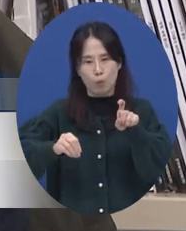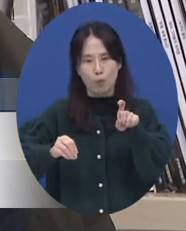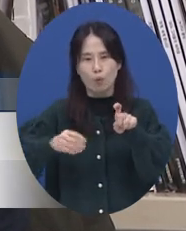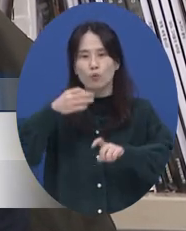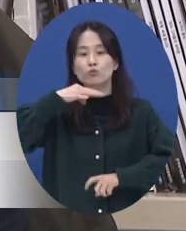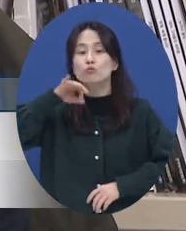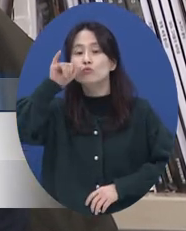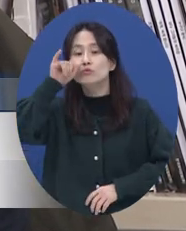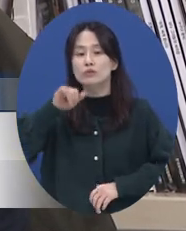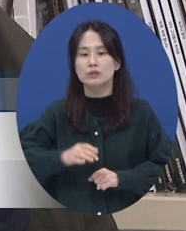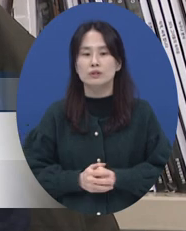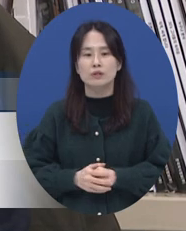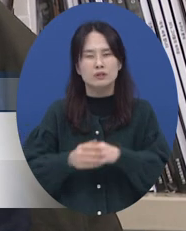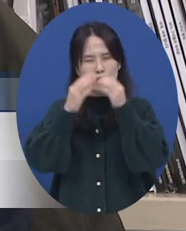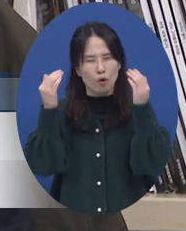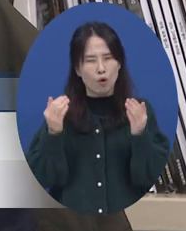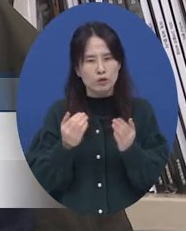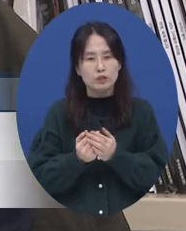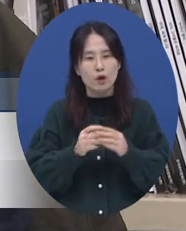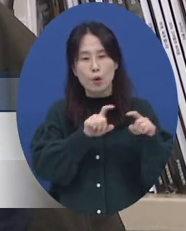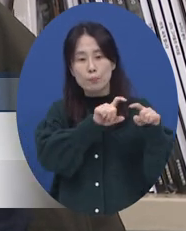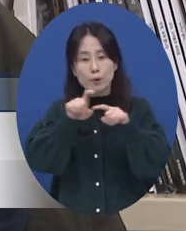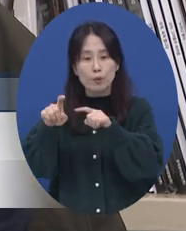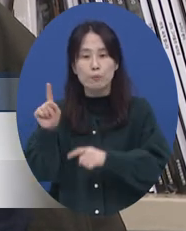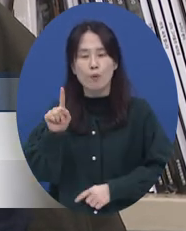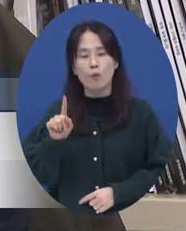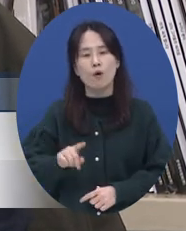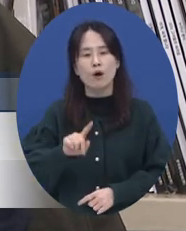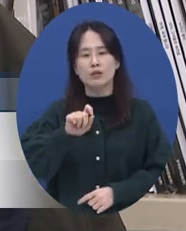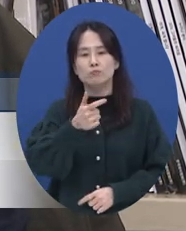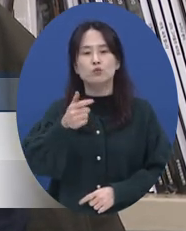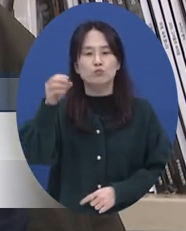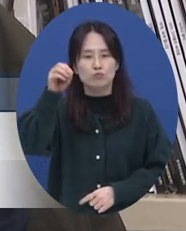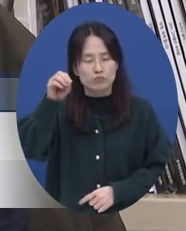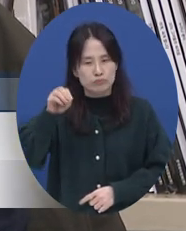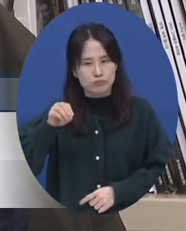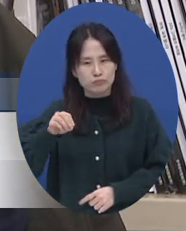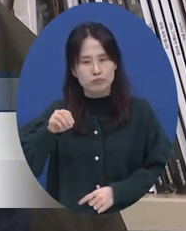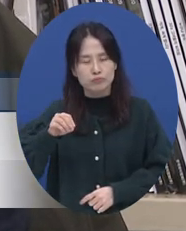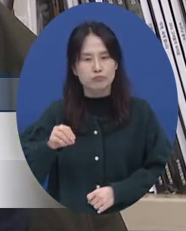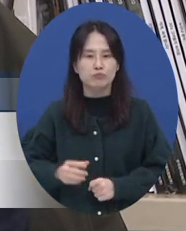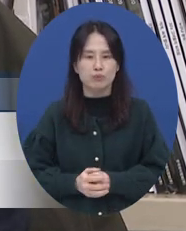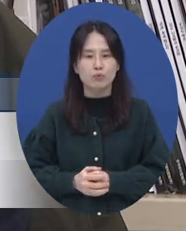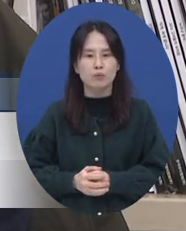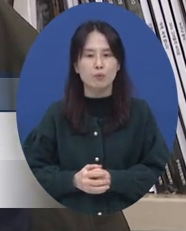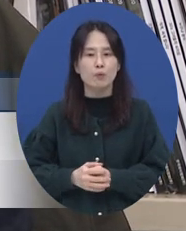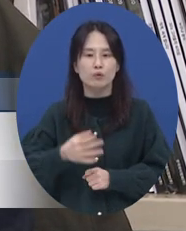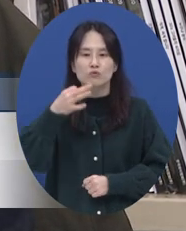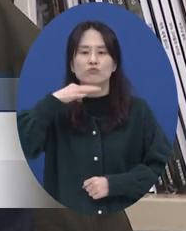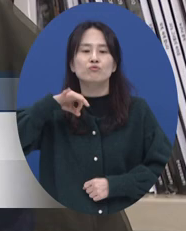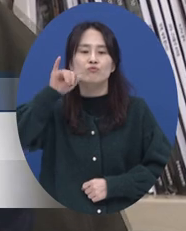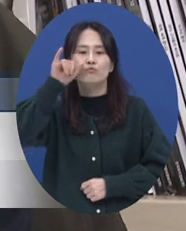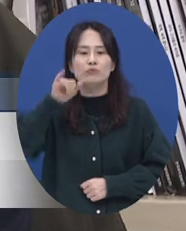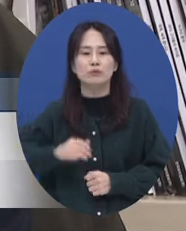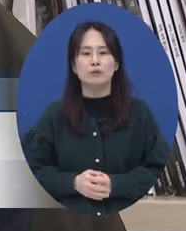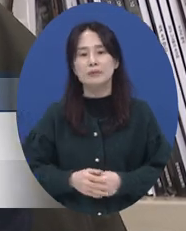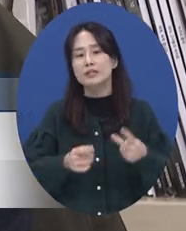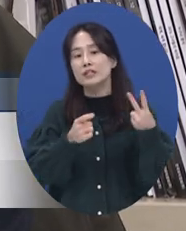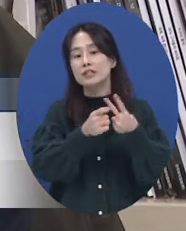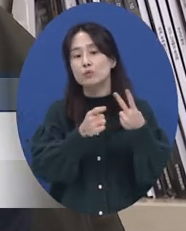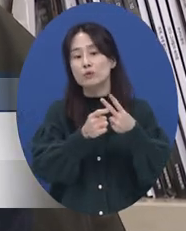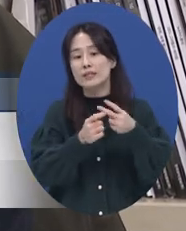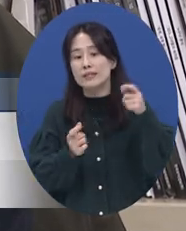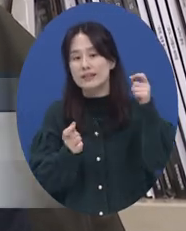요 어플리케이션 전체로 따졌을 때는 거의 꽤 넘쳐 16% 가까이 차지하는 같습니다 이 등을